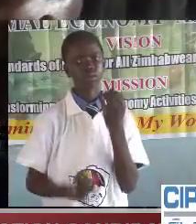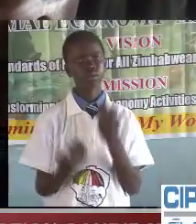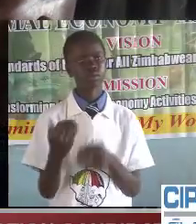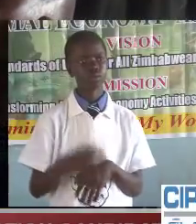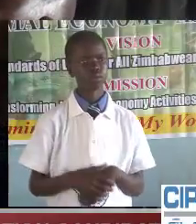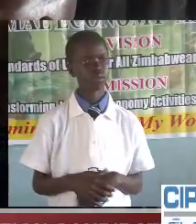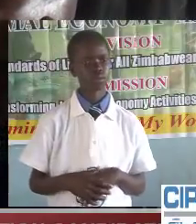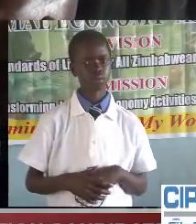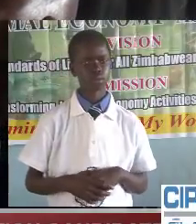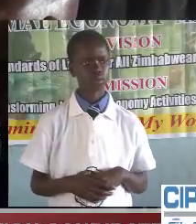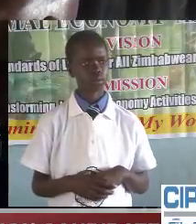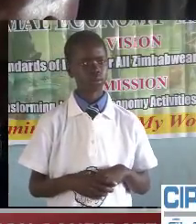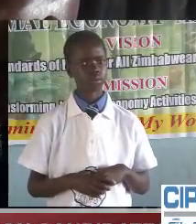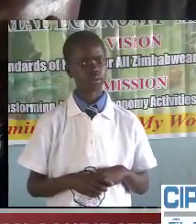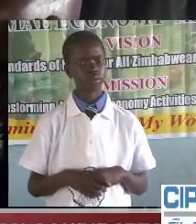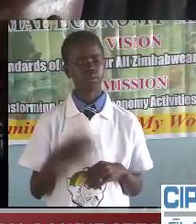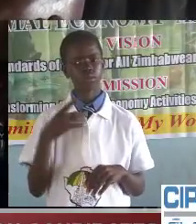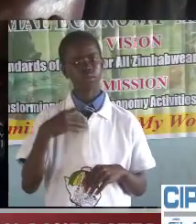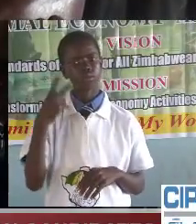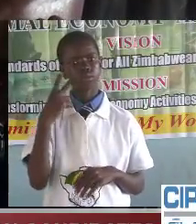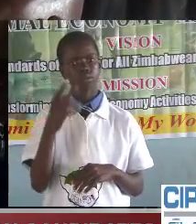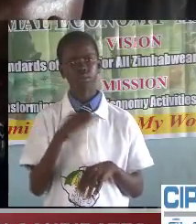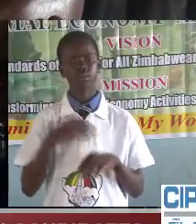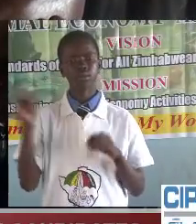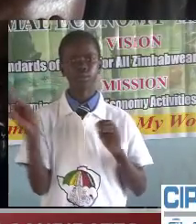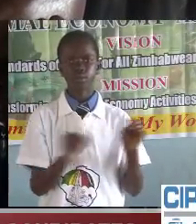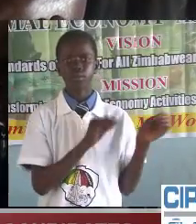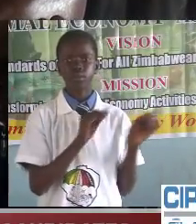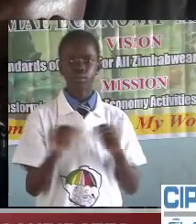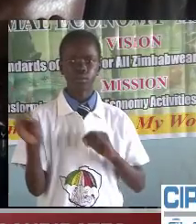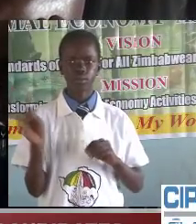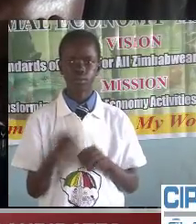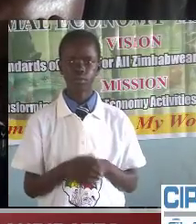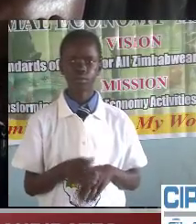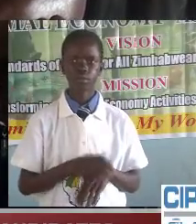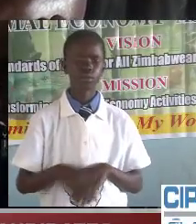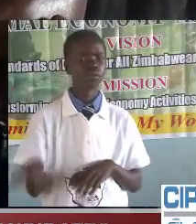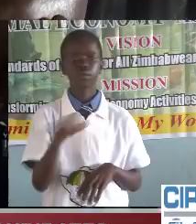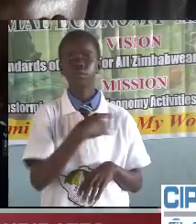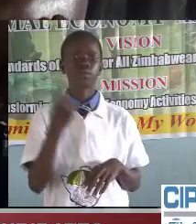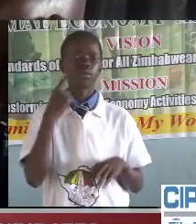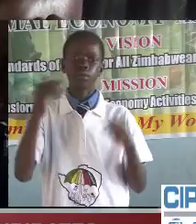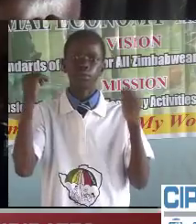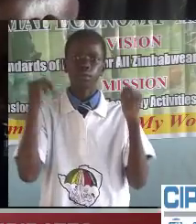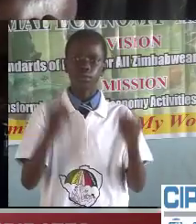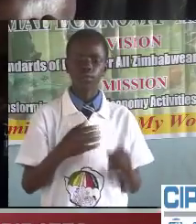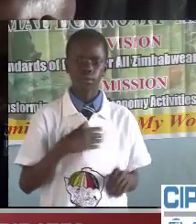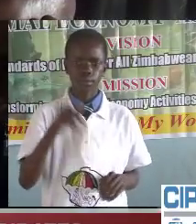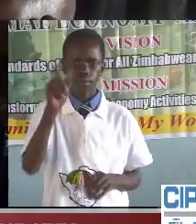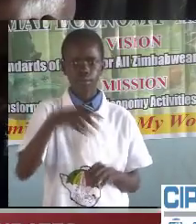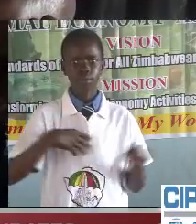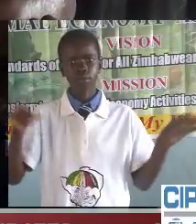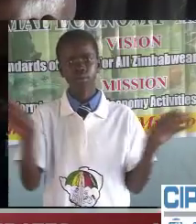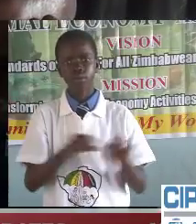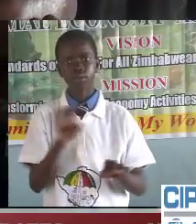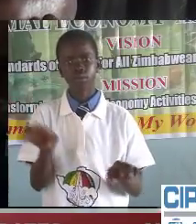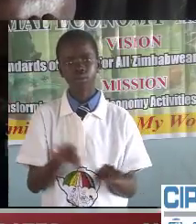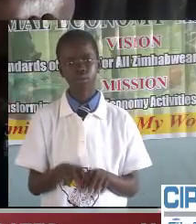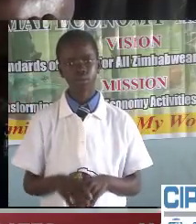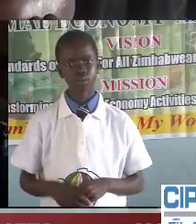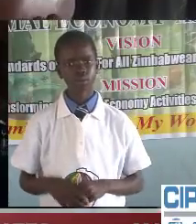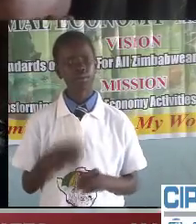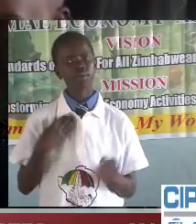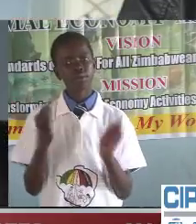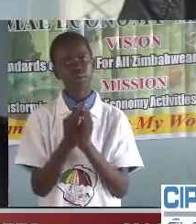saka ndinokuona sokuti makanzera munongova vanhu vatinongotinyengedzera itai zvinhu